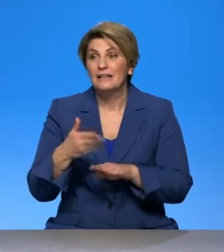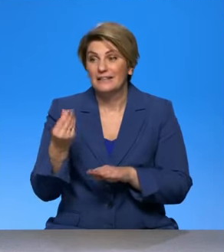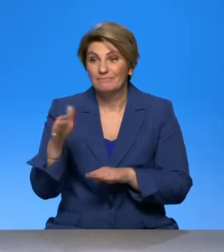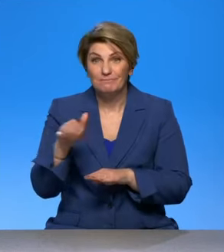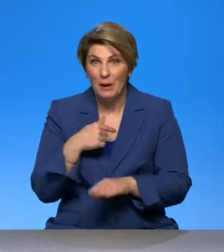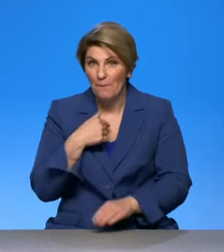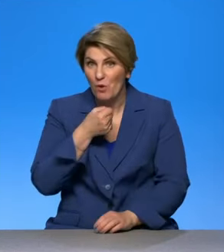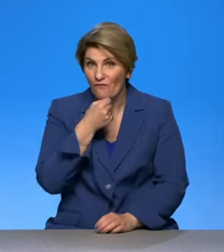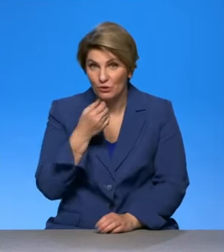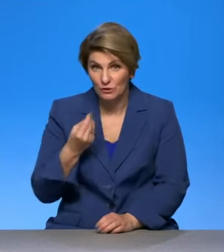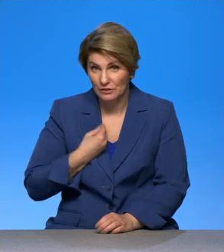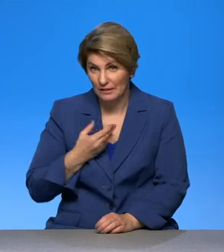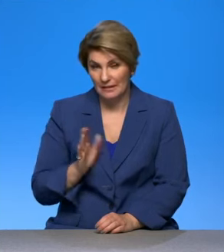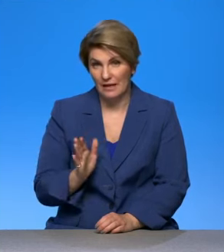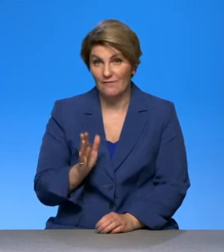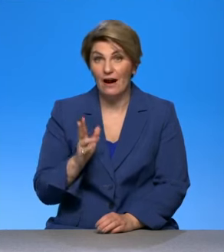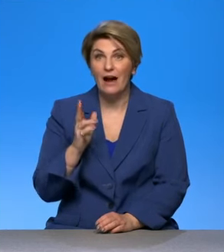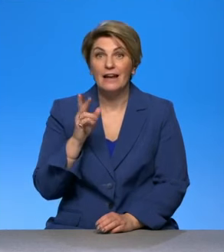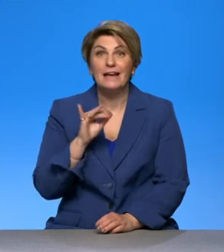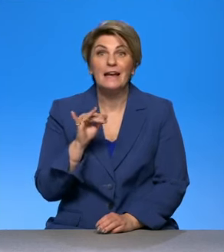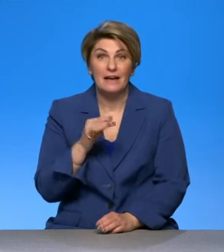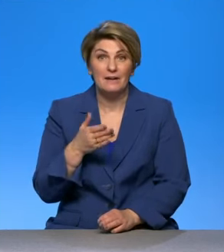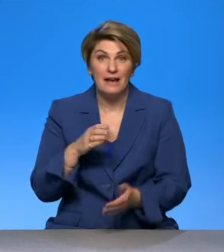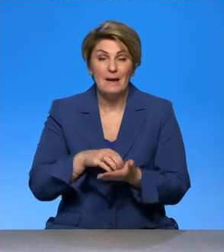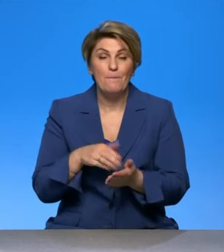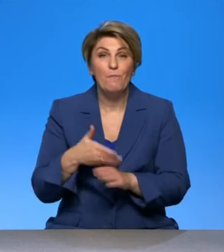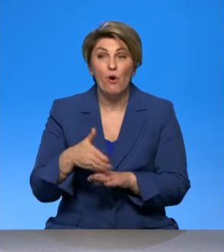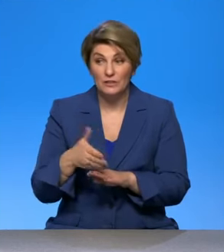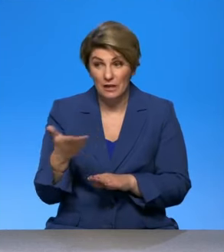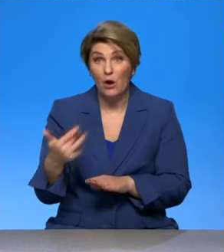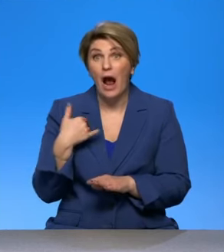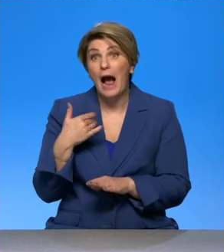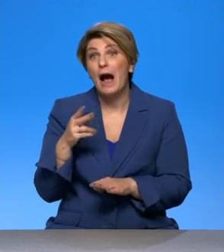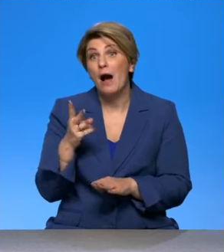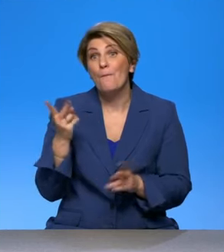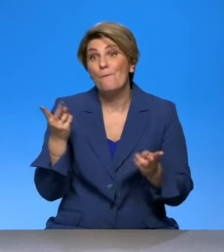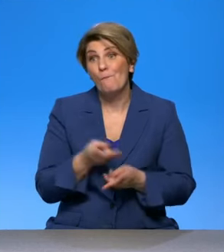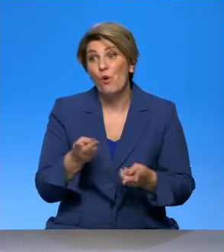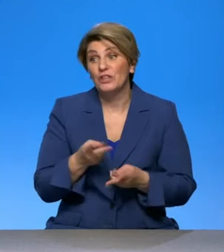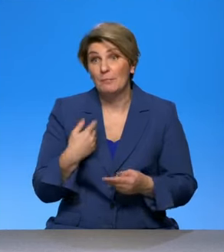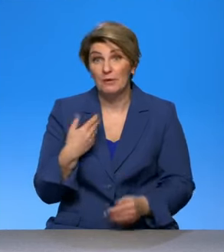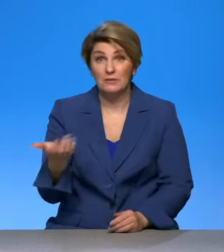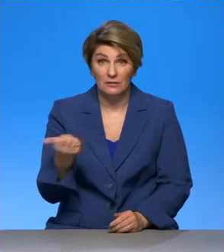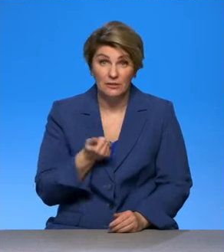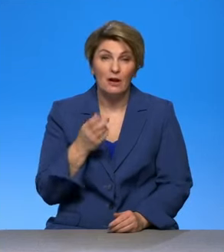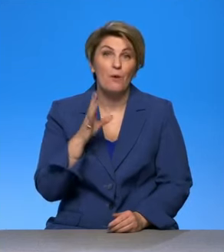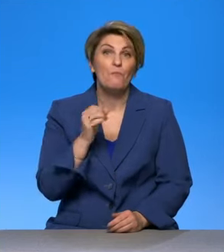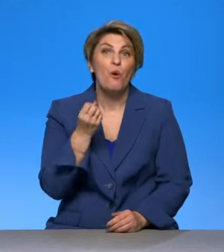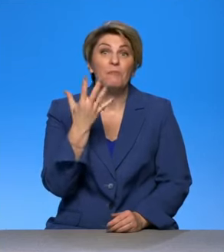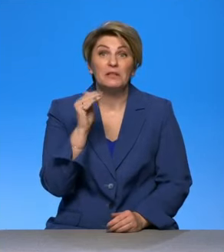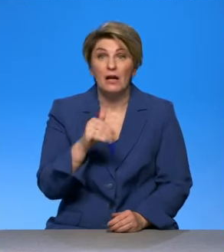вот потребительский я взяла тогда вот кредит. Ну и все выплатила вовремя, по 15 тысяч платила каждый